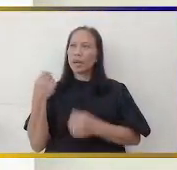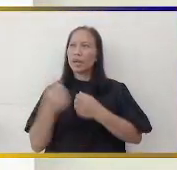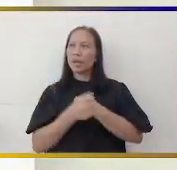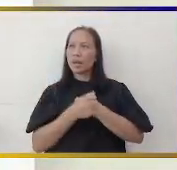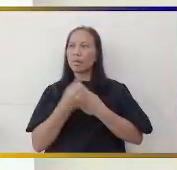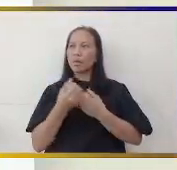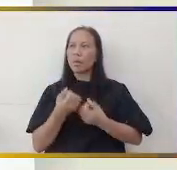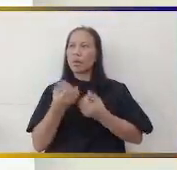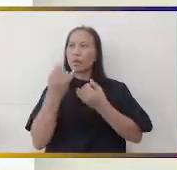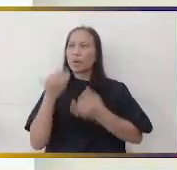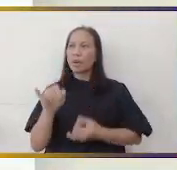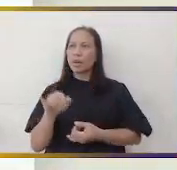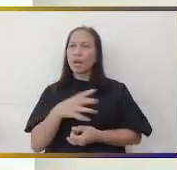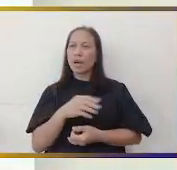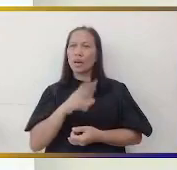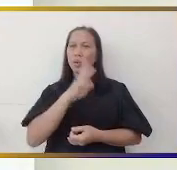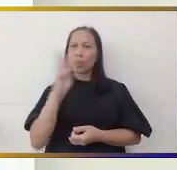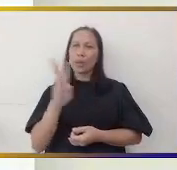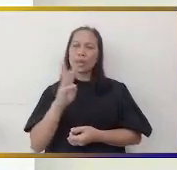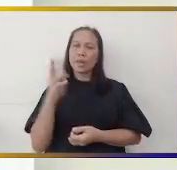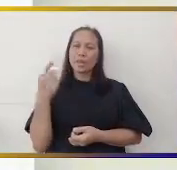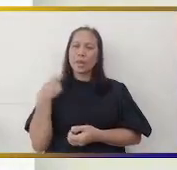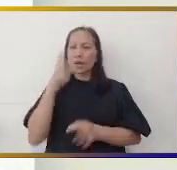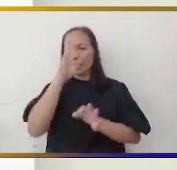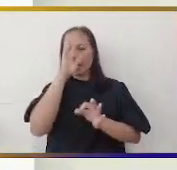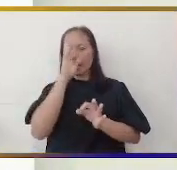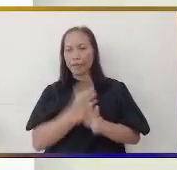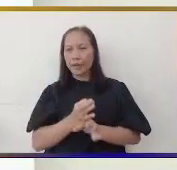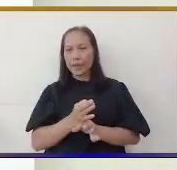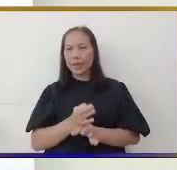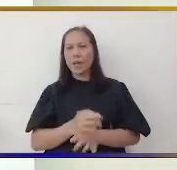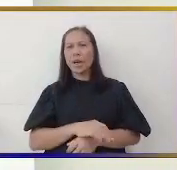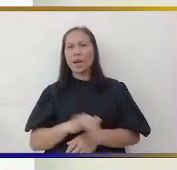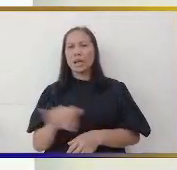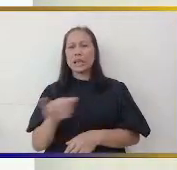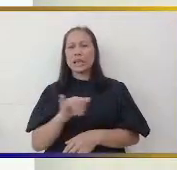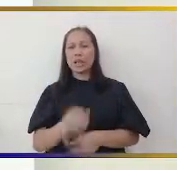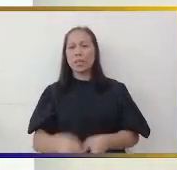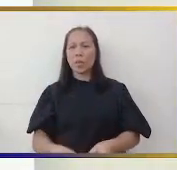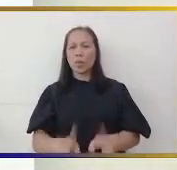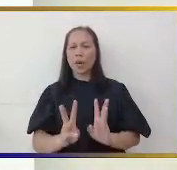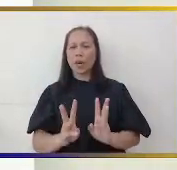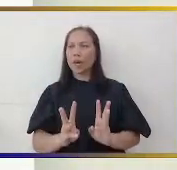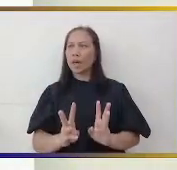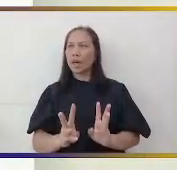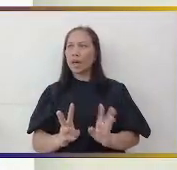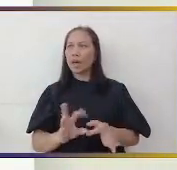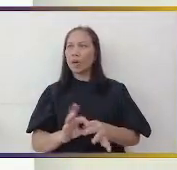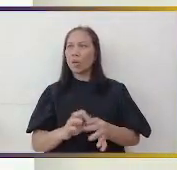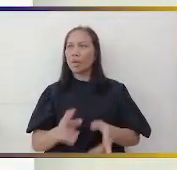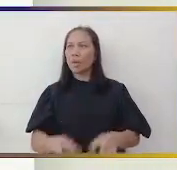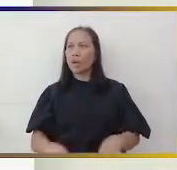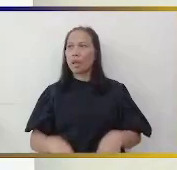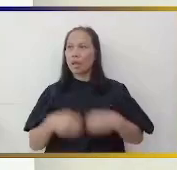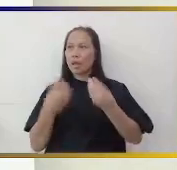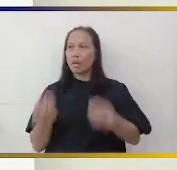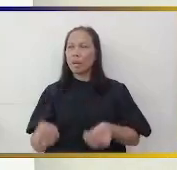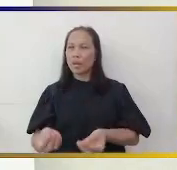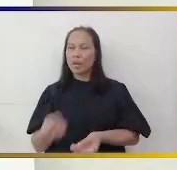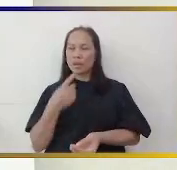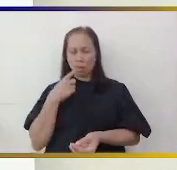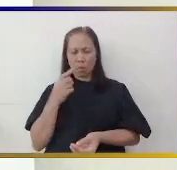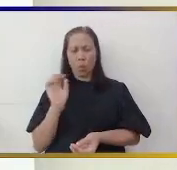yyung Faith offering ko naman same pattern Sabihin niyo na paano ni Ma'am Wala ka ng